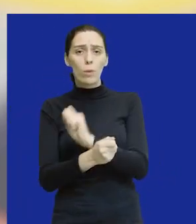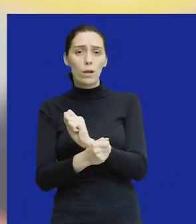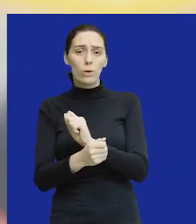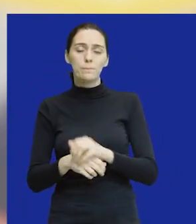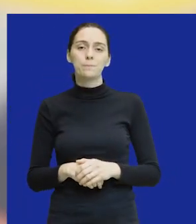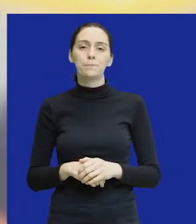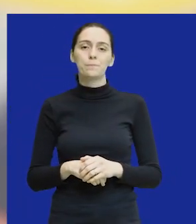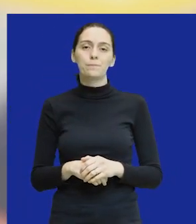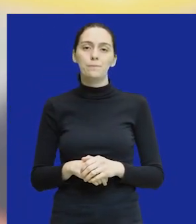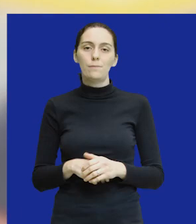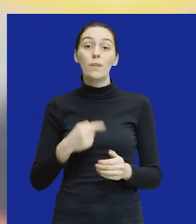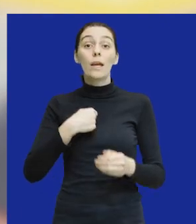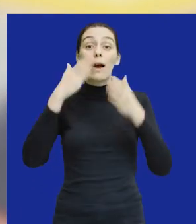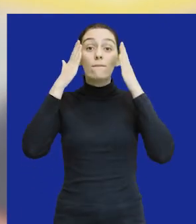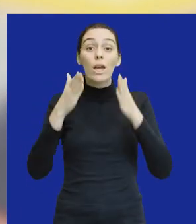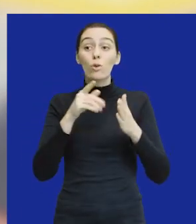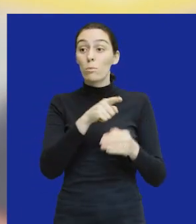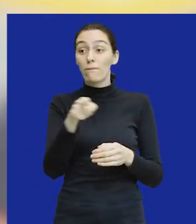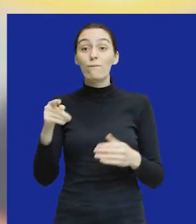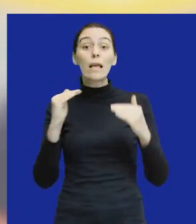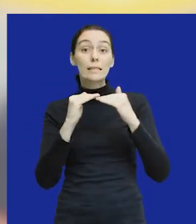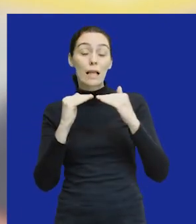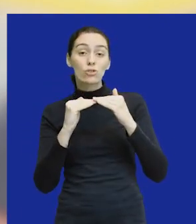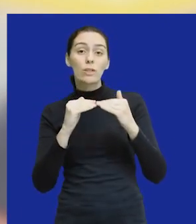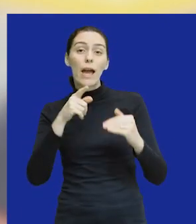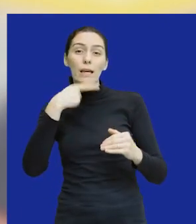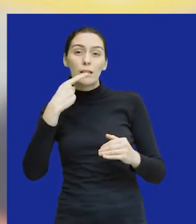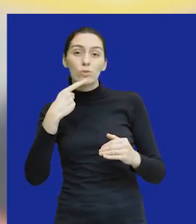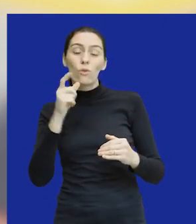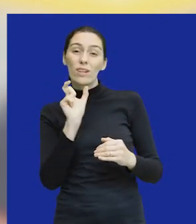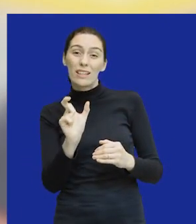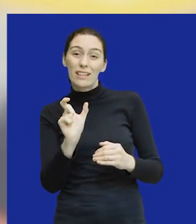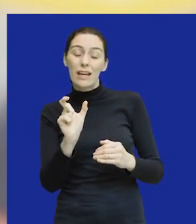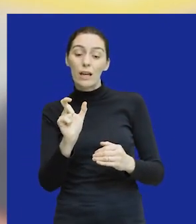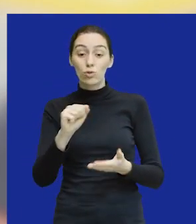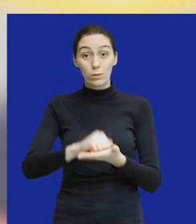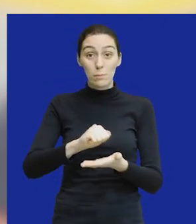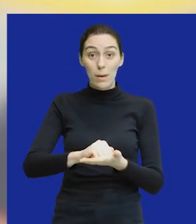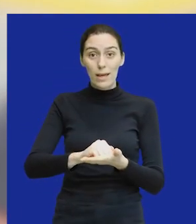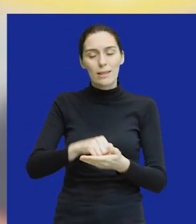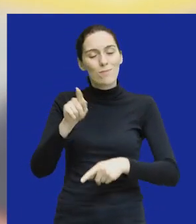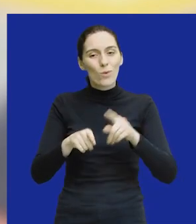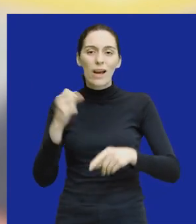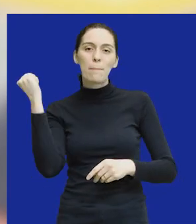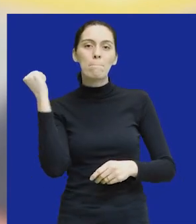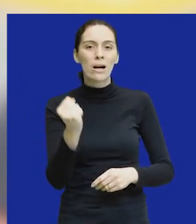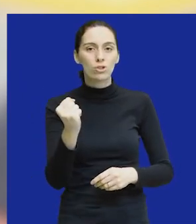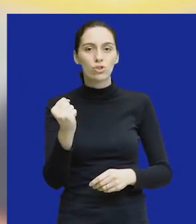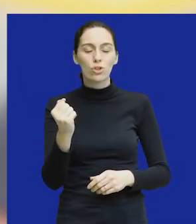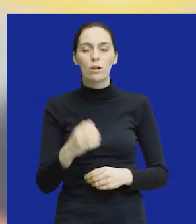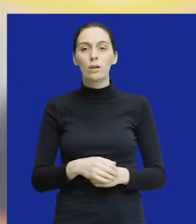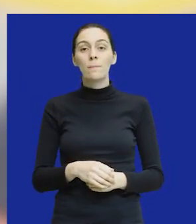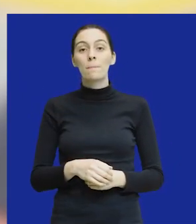Vjerujem da ćete se složiti sa mnom da je izgovorena riječ, osobito putem medija, mač. Pa iz svega